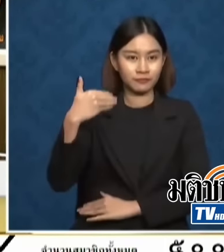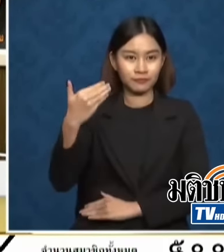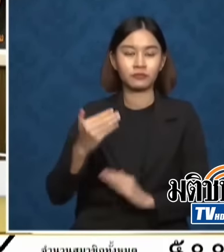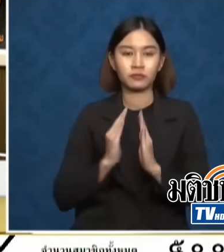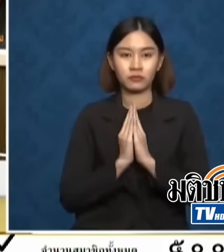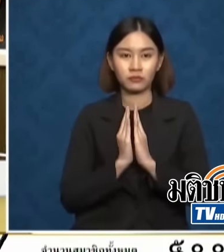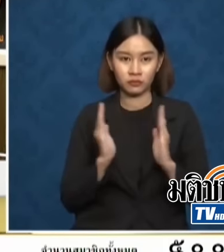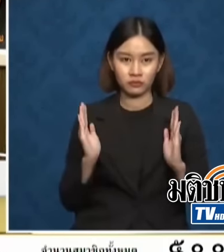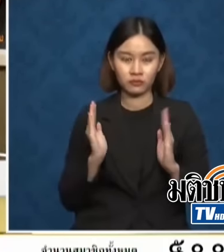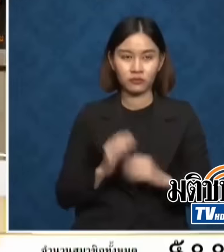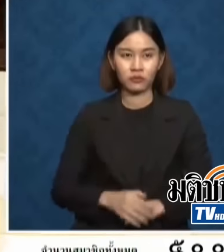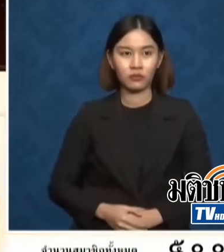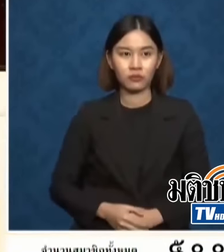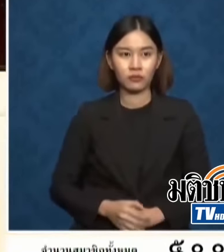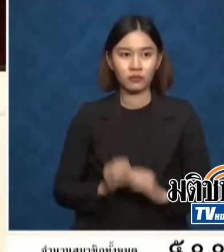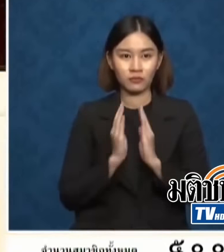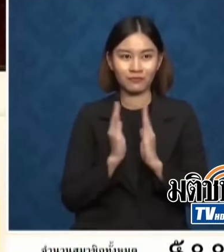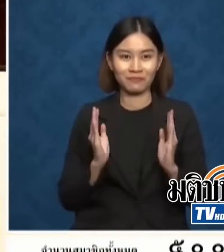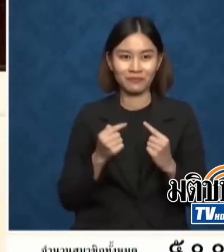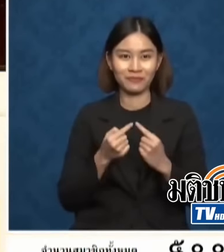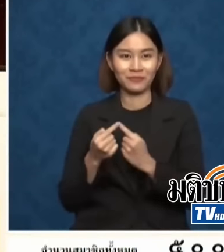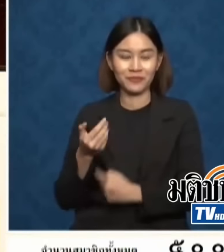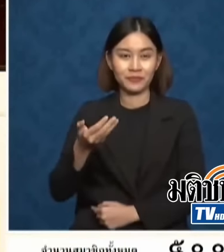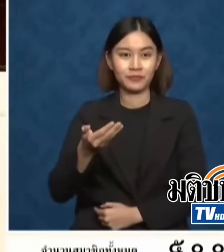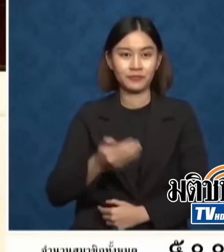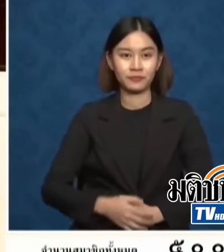ณครับ ขอบคุณครับท่านสมาชิกครับ